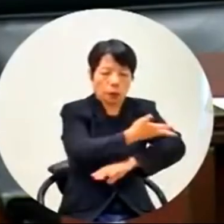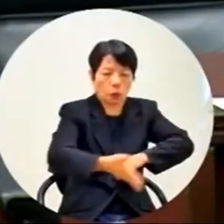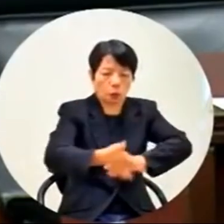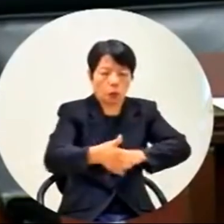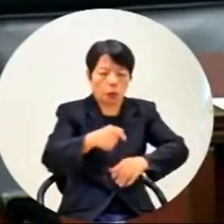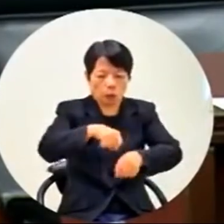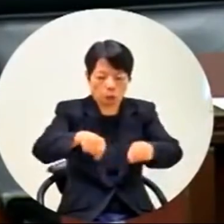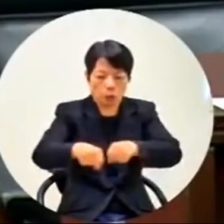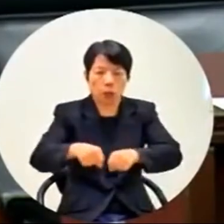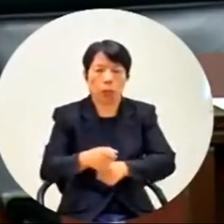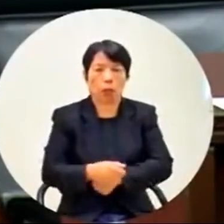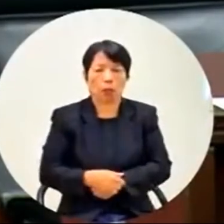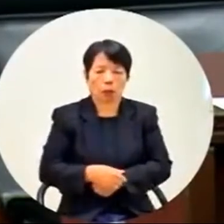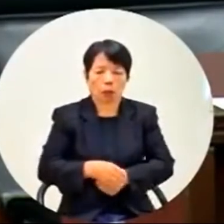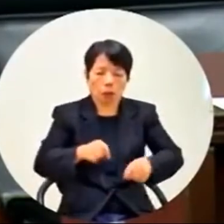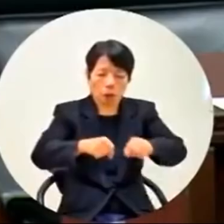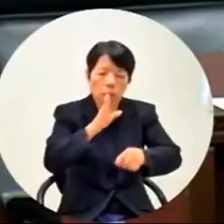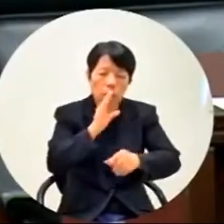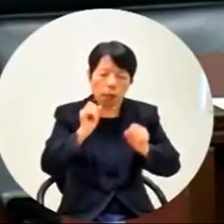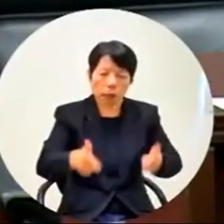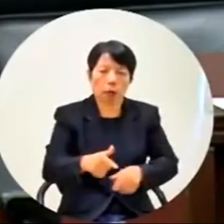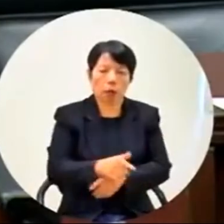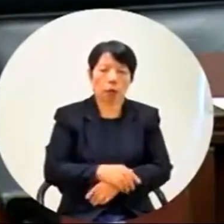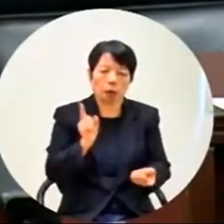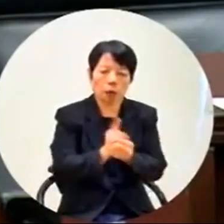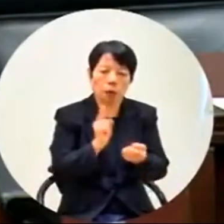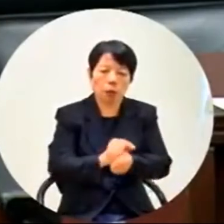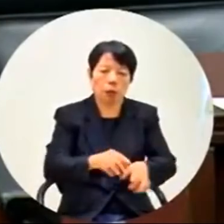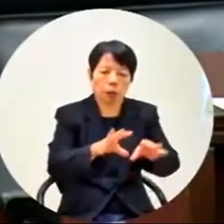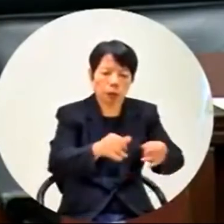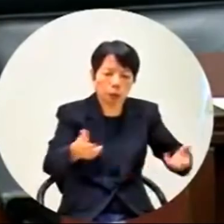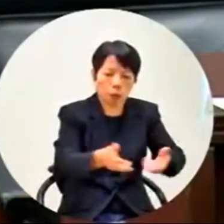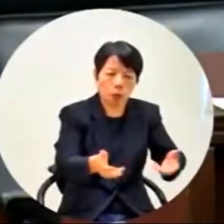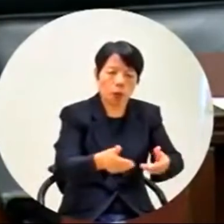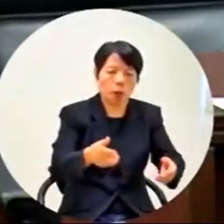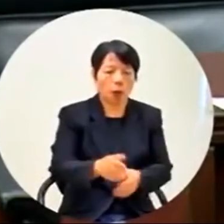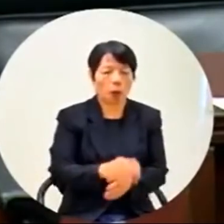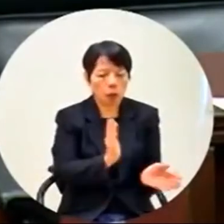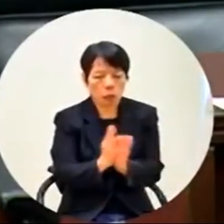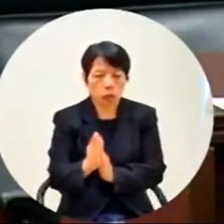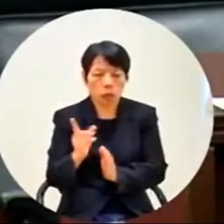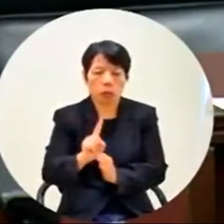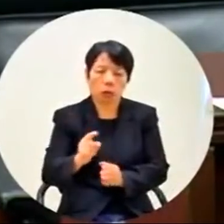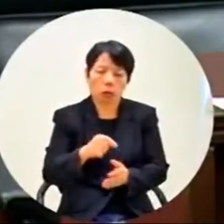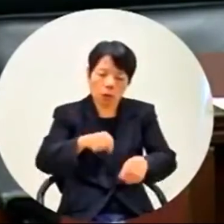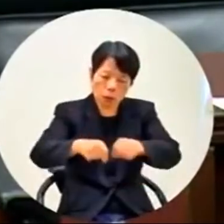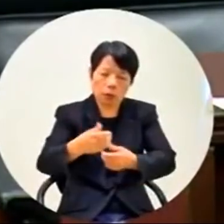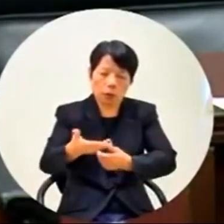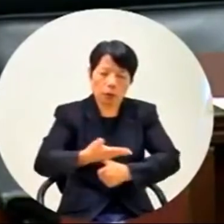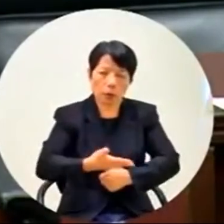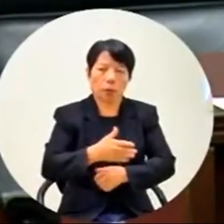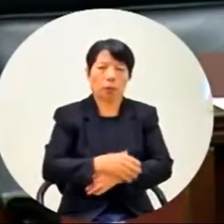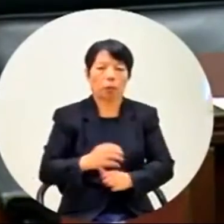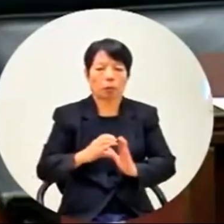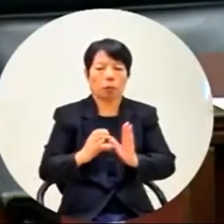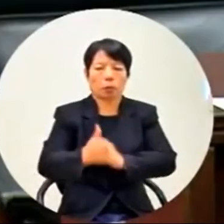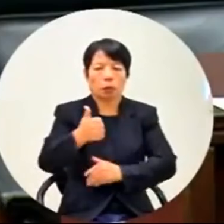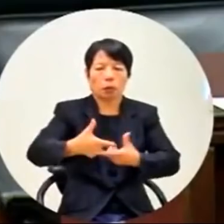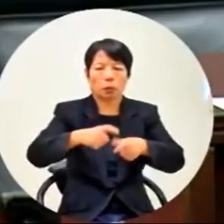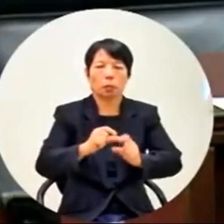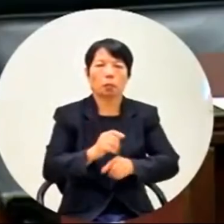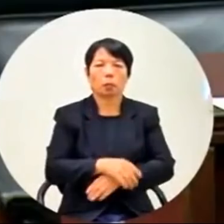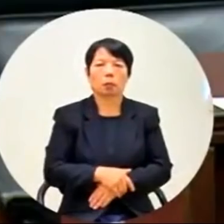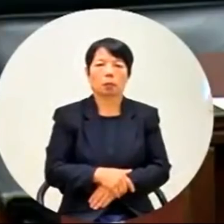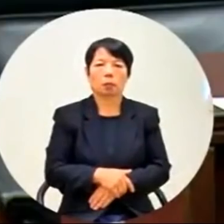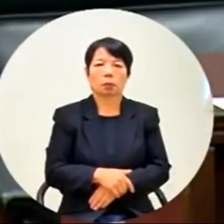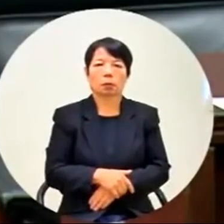划规划，说是不是土沟的部分还有我们要怎么整治的部分，给我个计划，是不是？请我们局长回复一下。 局长